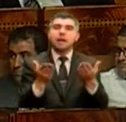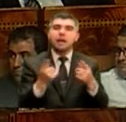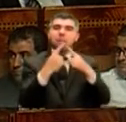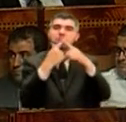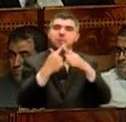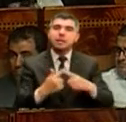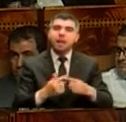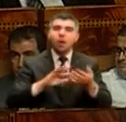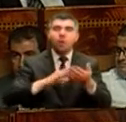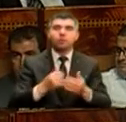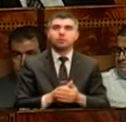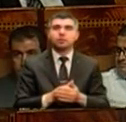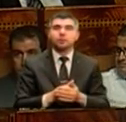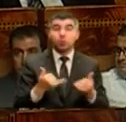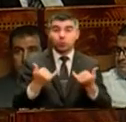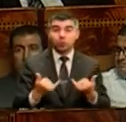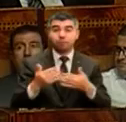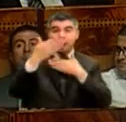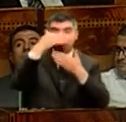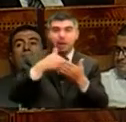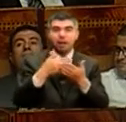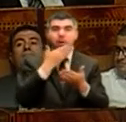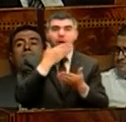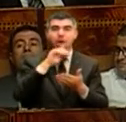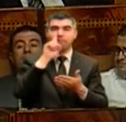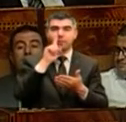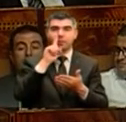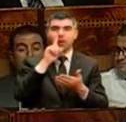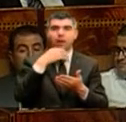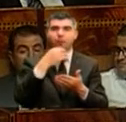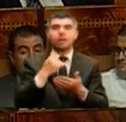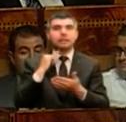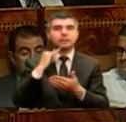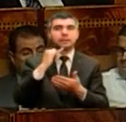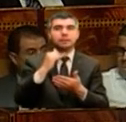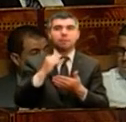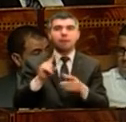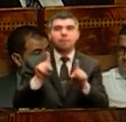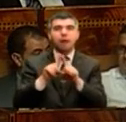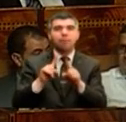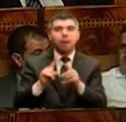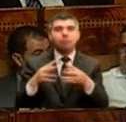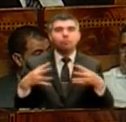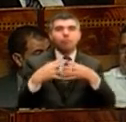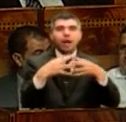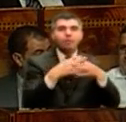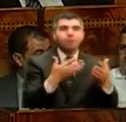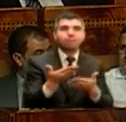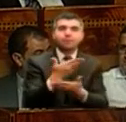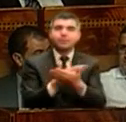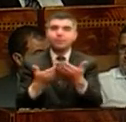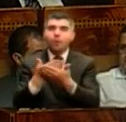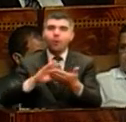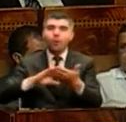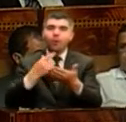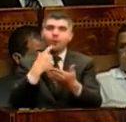والاقتصاد ديالو، اليوم المغرب يكتسب الثقه ولله الحمد مختلف الشركاء ديالو. اليوم الاستثمارات الخارجيه في